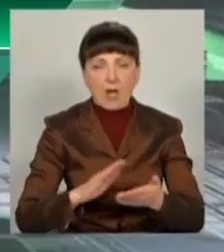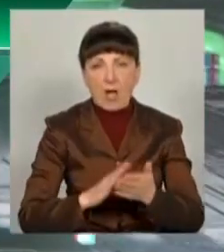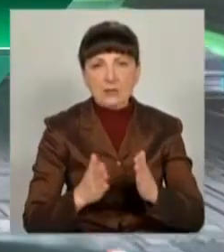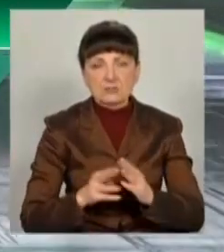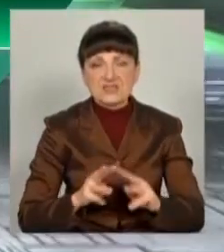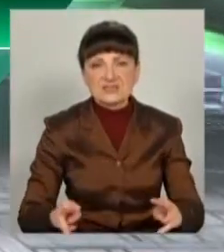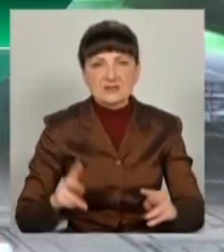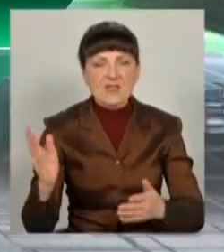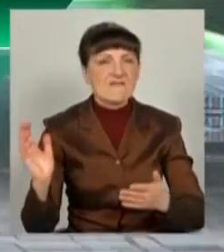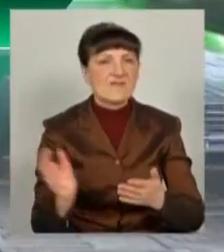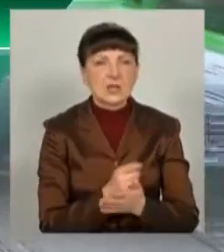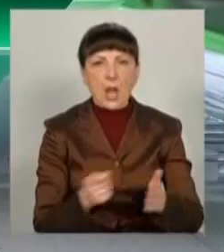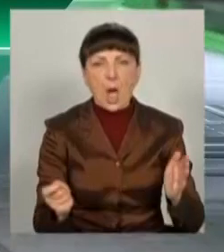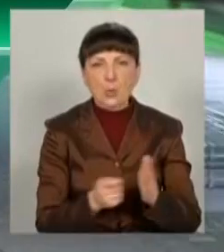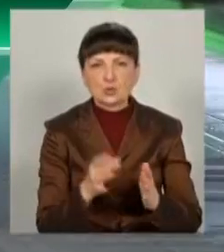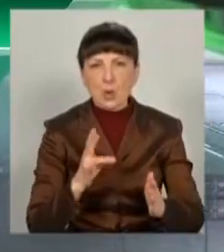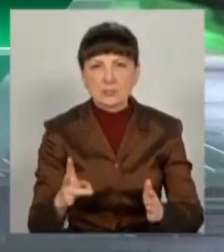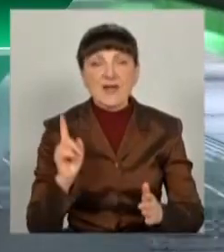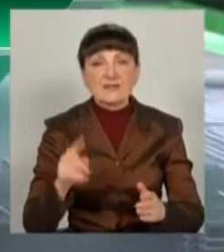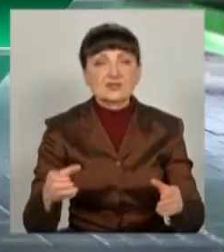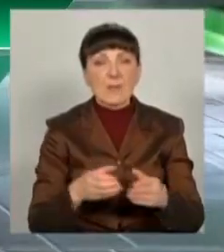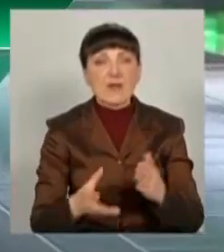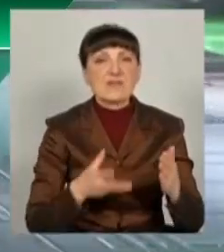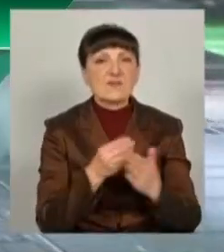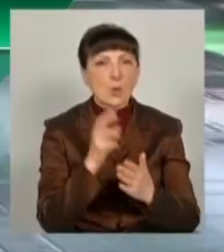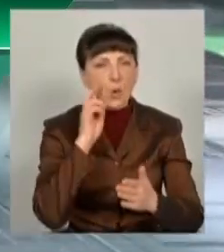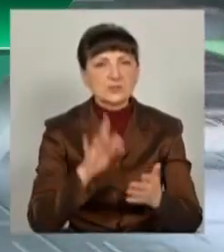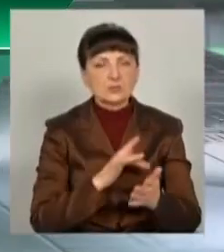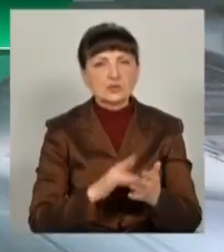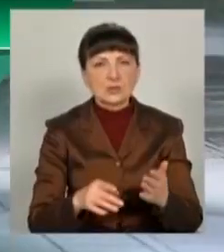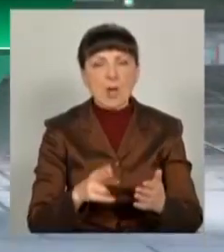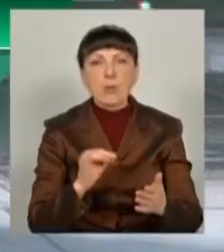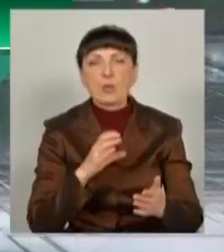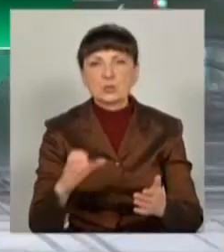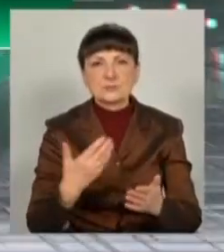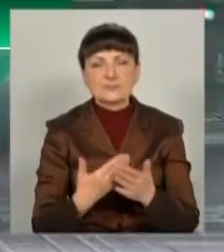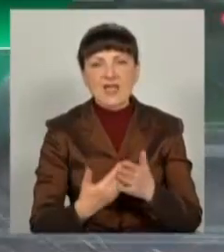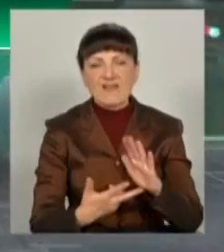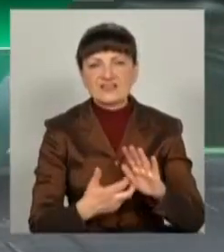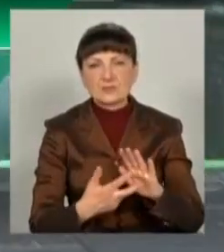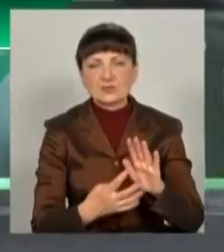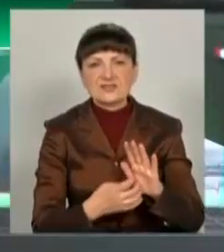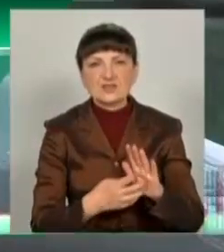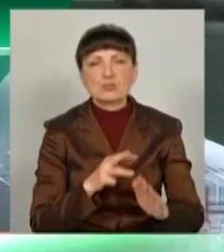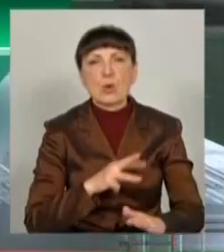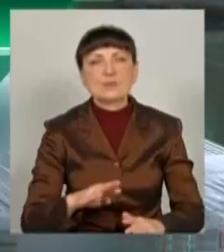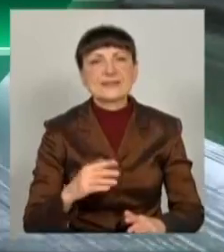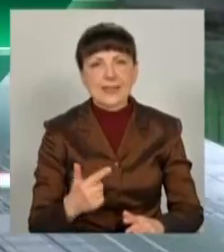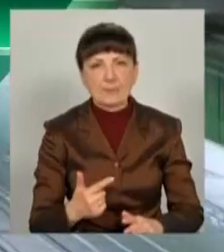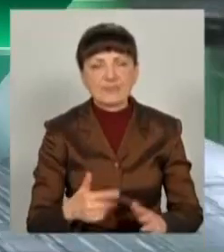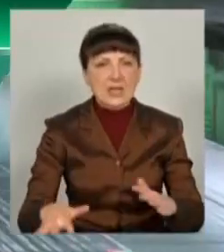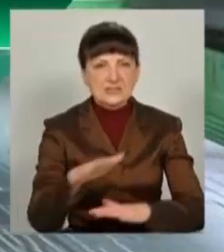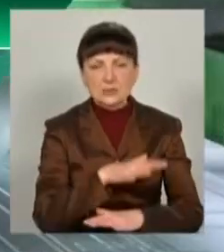которые Они выиграли на аукционе также компания выплатила в госбюджет подписной бонус порядка 800-900 миллионов тенге